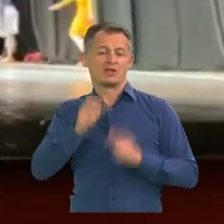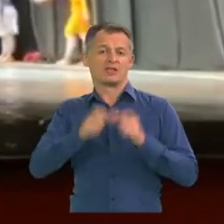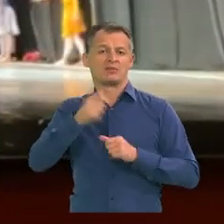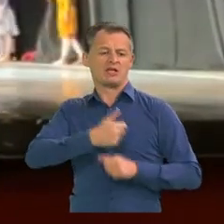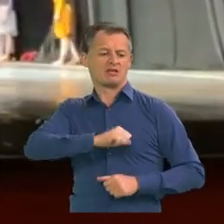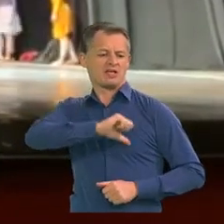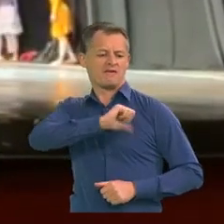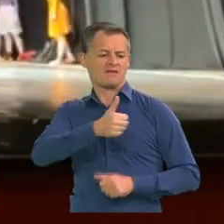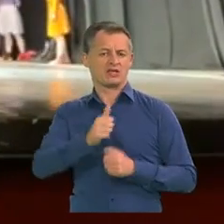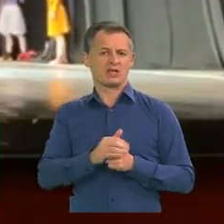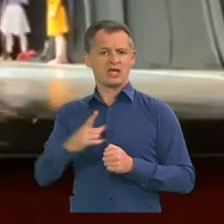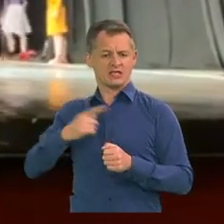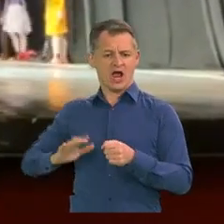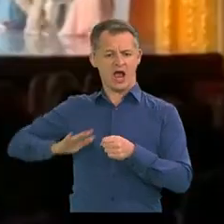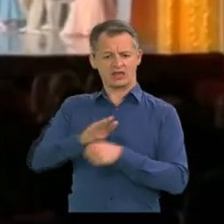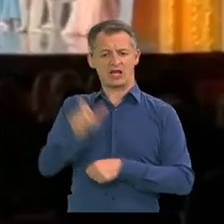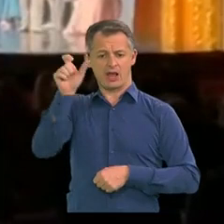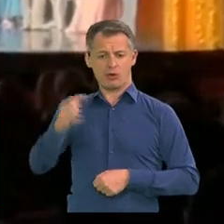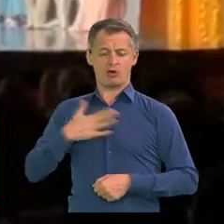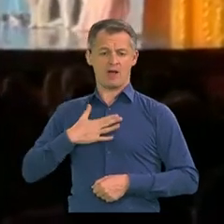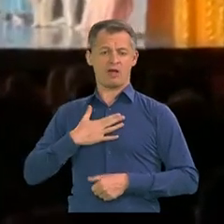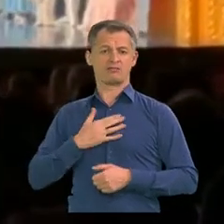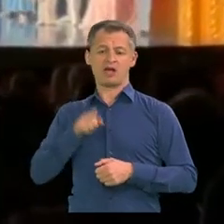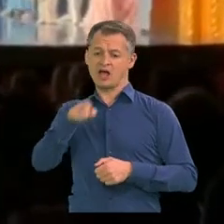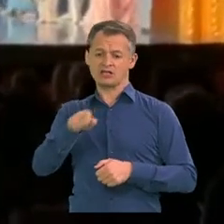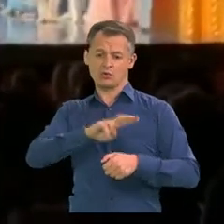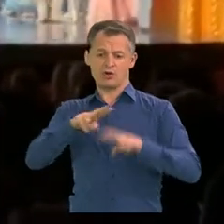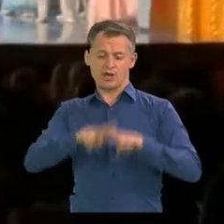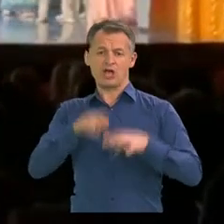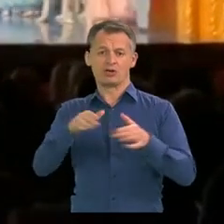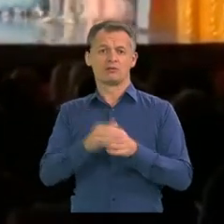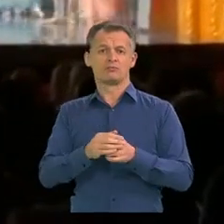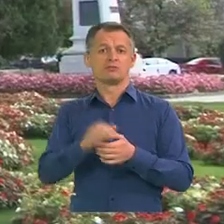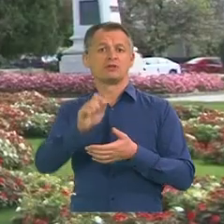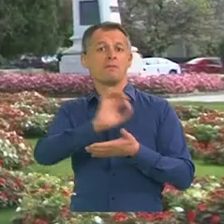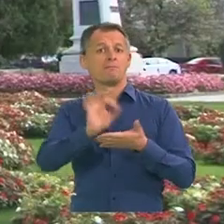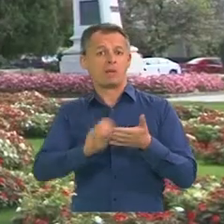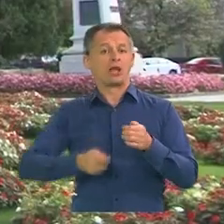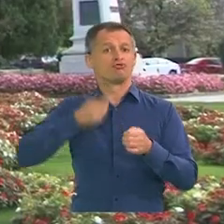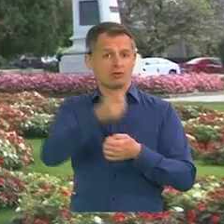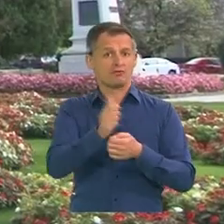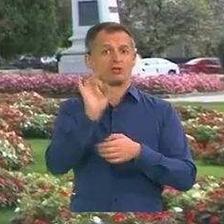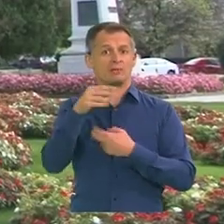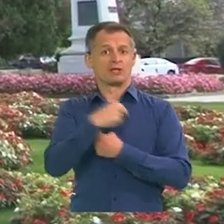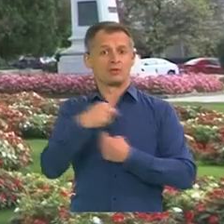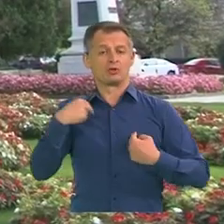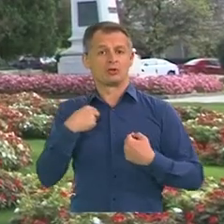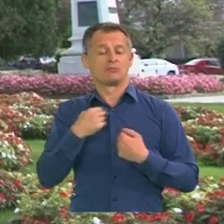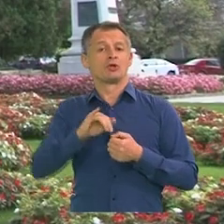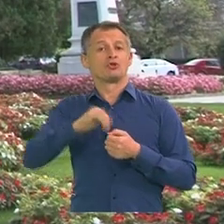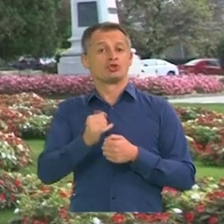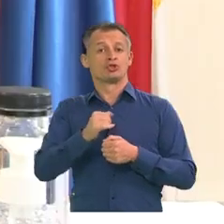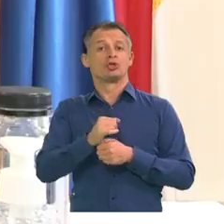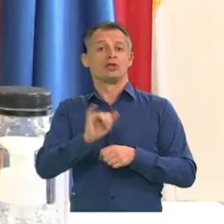un atac personal. Iar asta nu rămâne așa. Plângerile balerinelor au fost trimise către parchet. În paralel, conducerea operei a deschis o